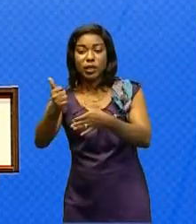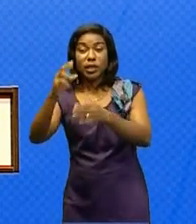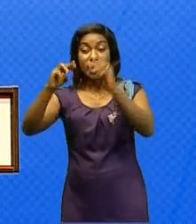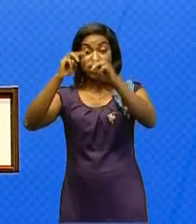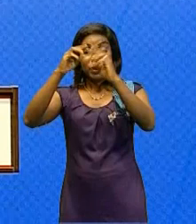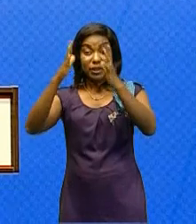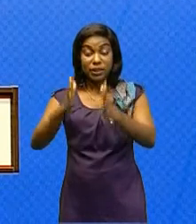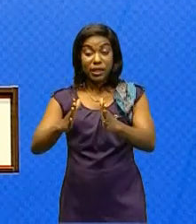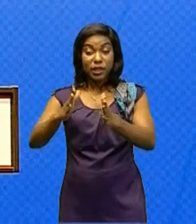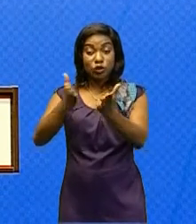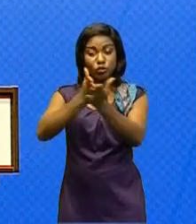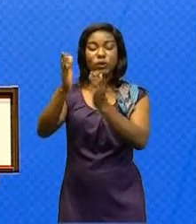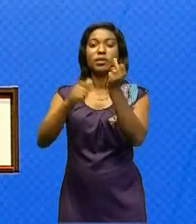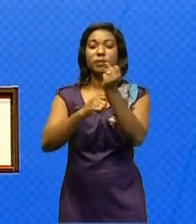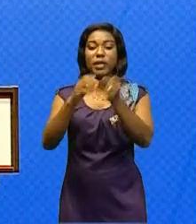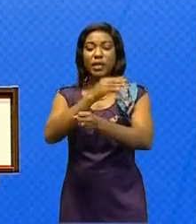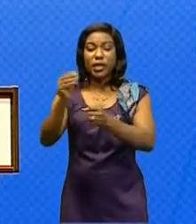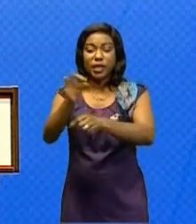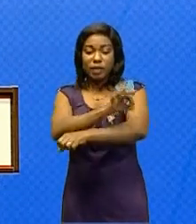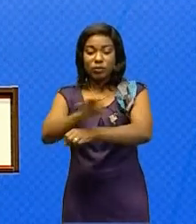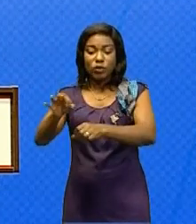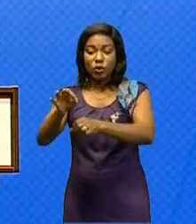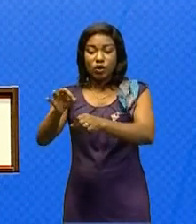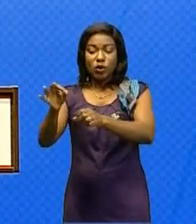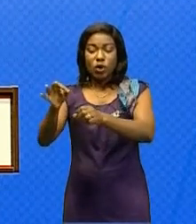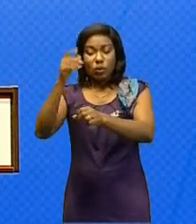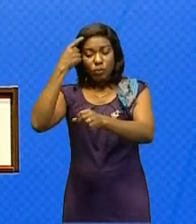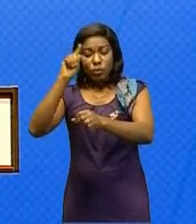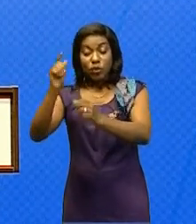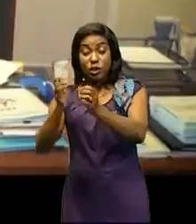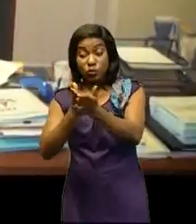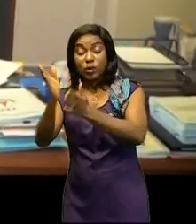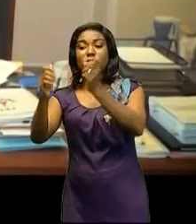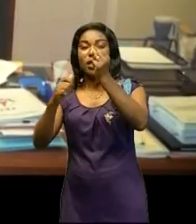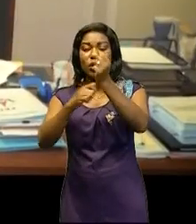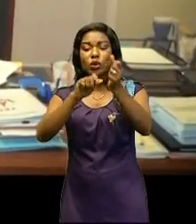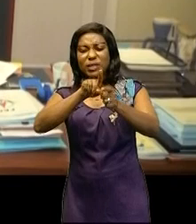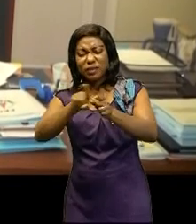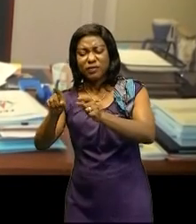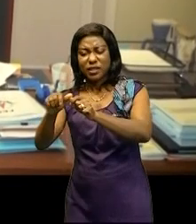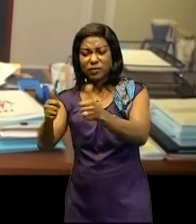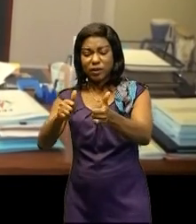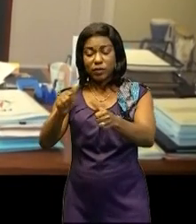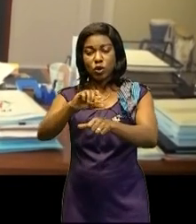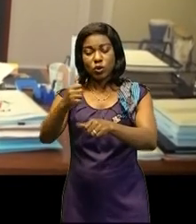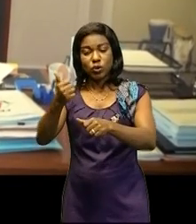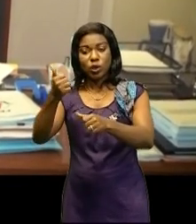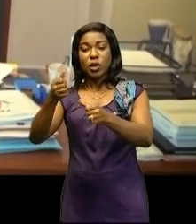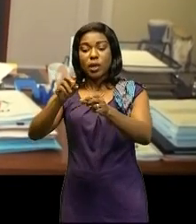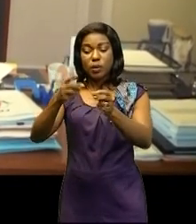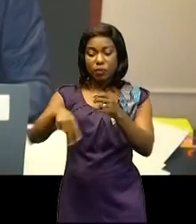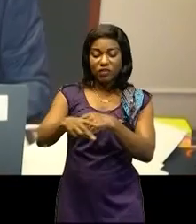des droits humains et le Bureau conjoint des Nations Unies pour le droit de l'homme, les organisations non gouvernementales locales